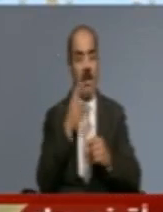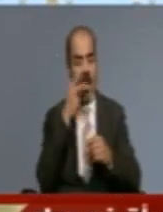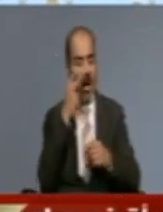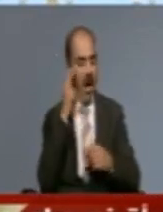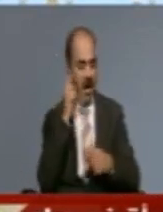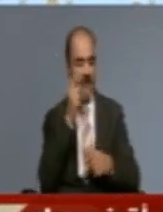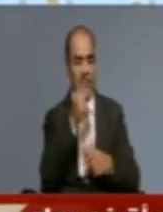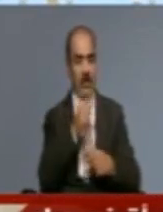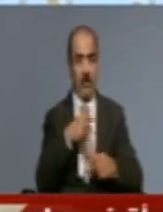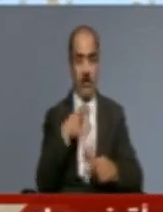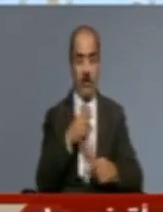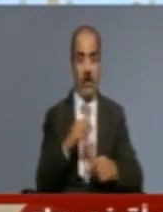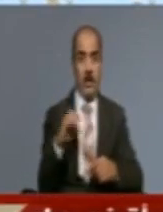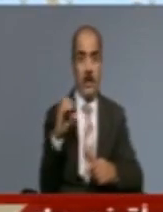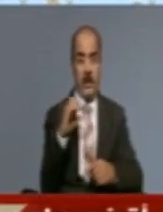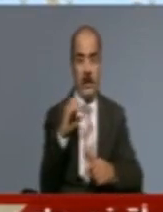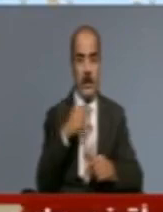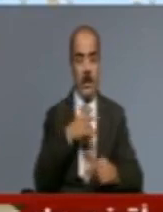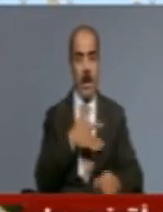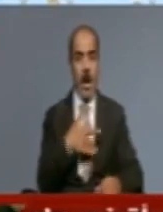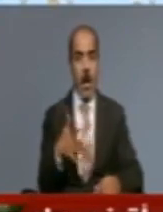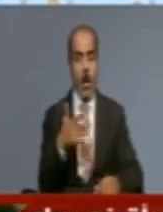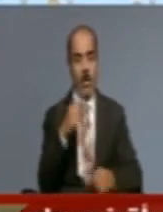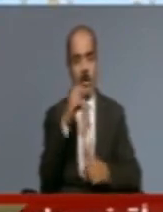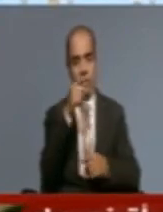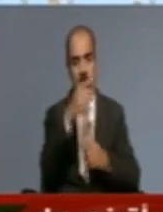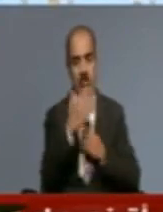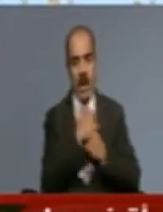إن أبوها وأخوها هو رئيس الجمهورية.